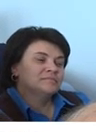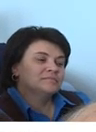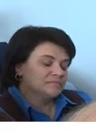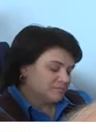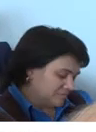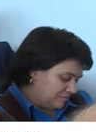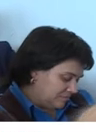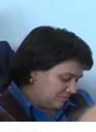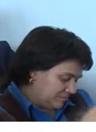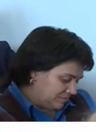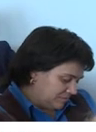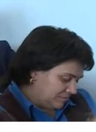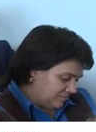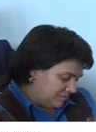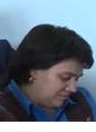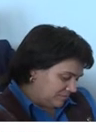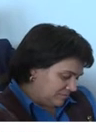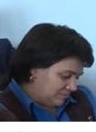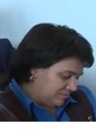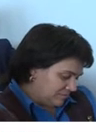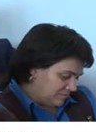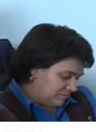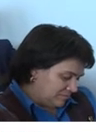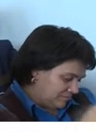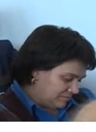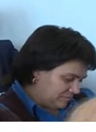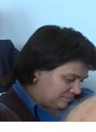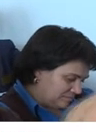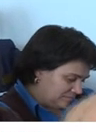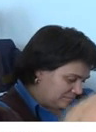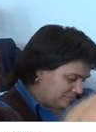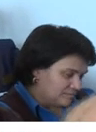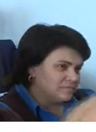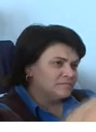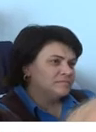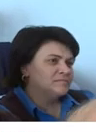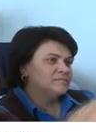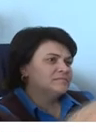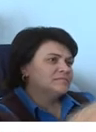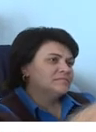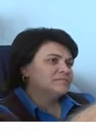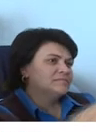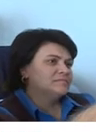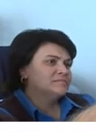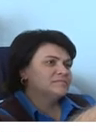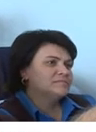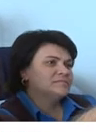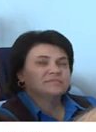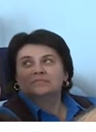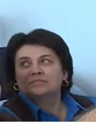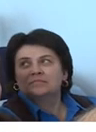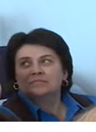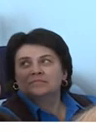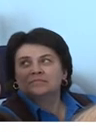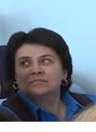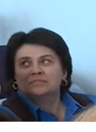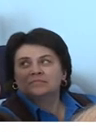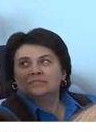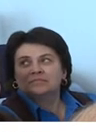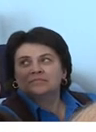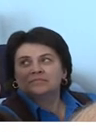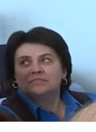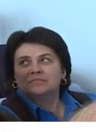сағат бойы. Хотя бы ана жерде бір списка да жоқ, қай кезде қандай автобус жүретін. Ол жалғызланы мен емес, просто местный адамдар да тұрады ана жерде. Бір жарым